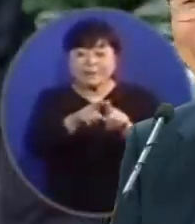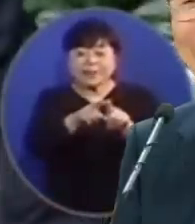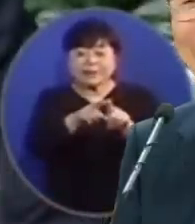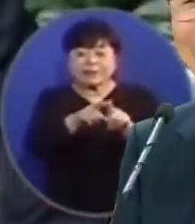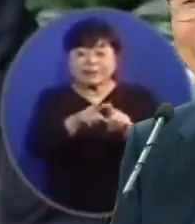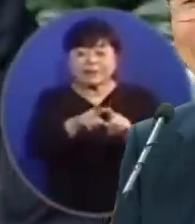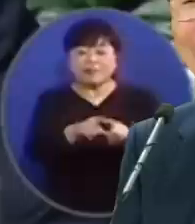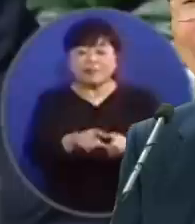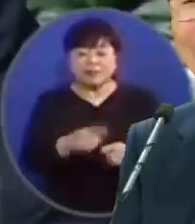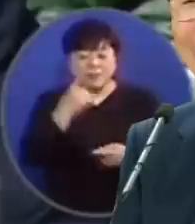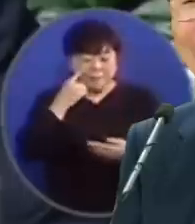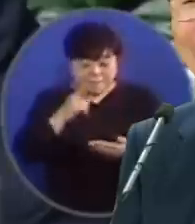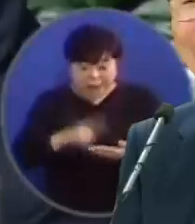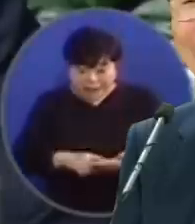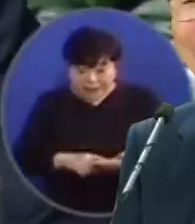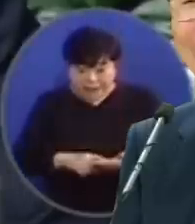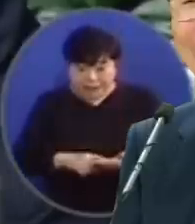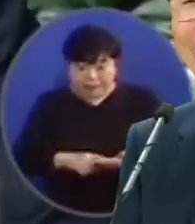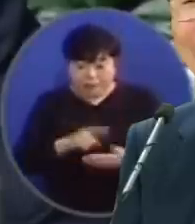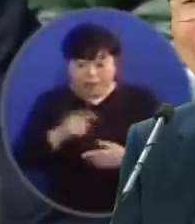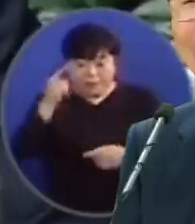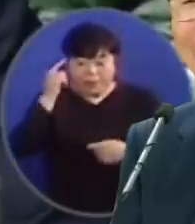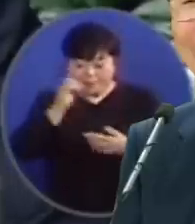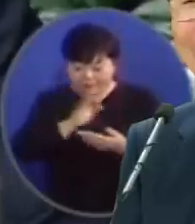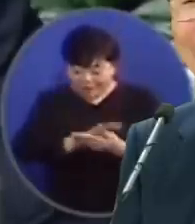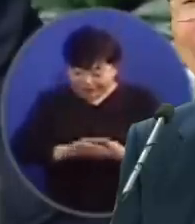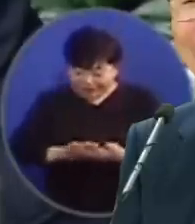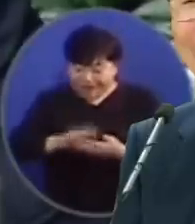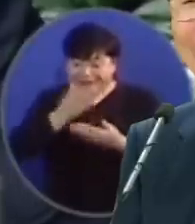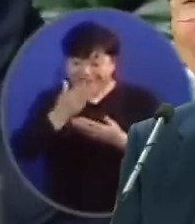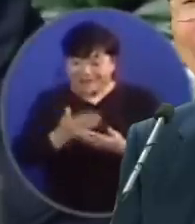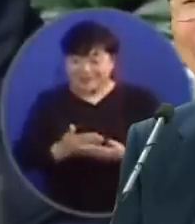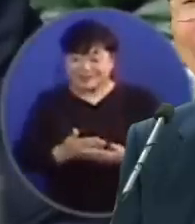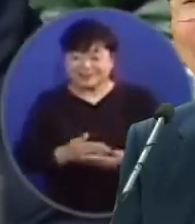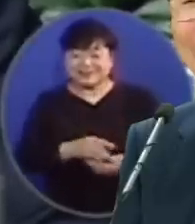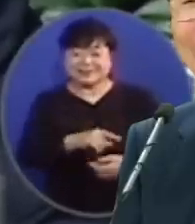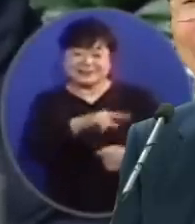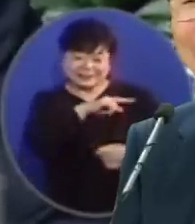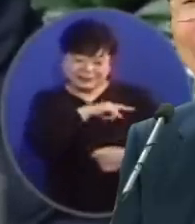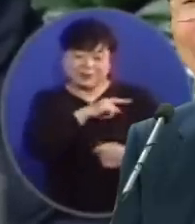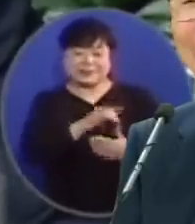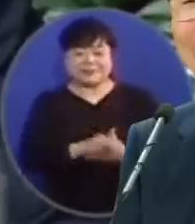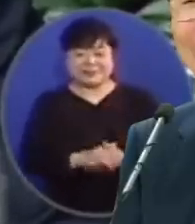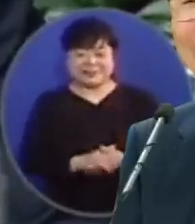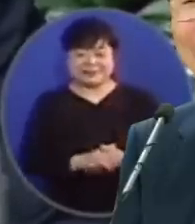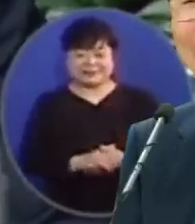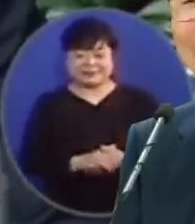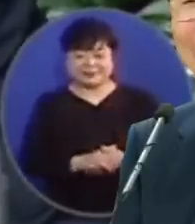것, 이 사실을 발견하는 것은 우리 마음의 평안을 얻는 제일 첫째 길인 것입니다.